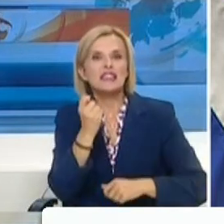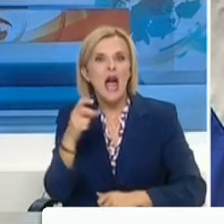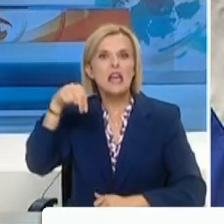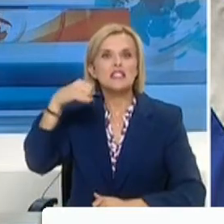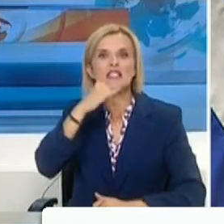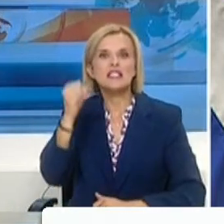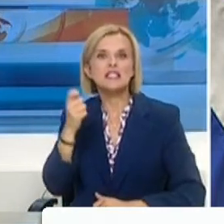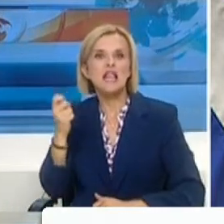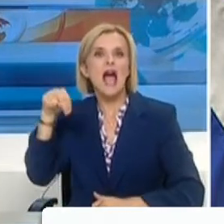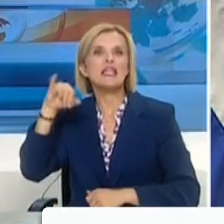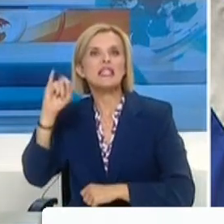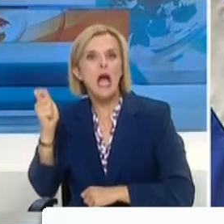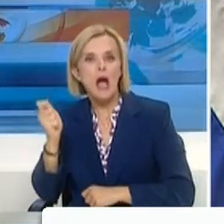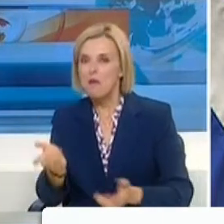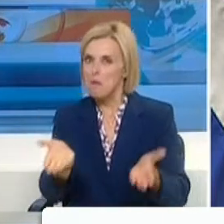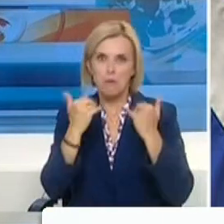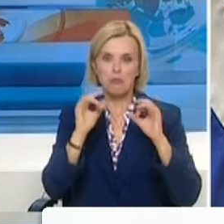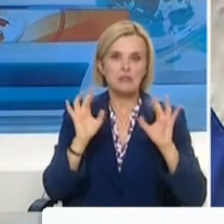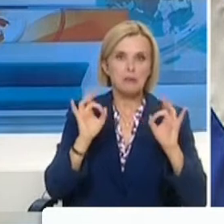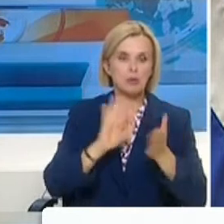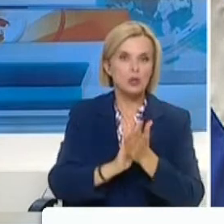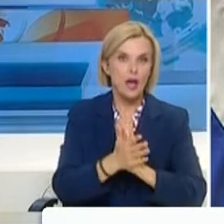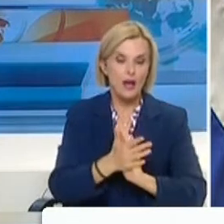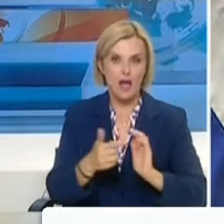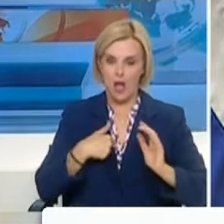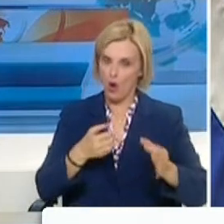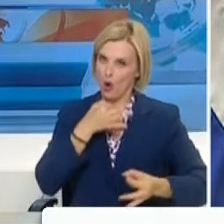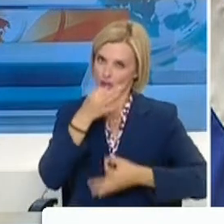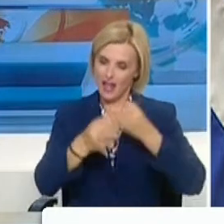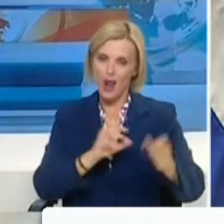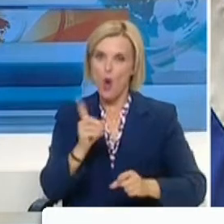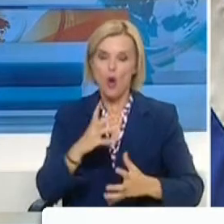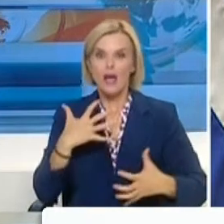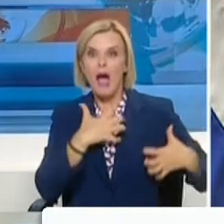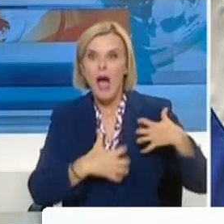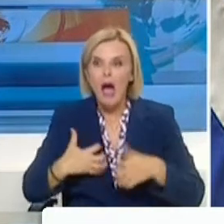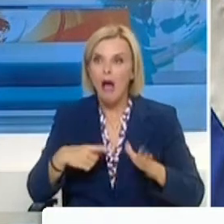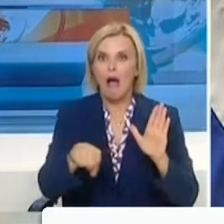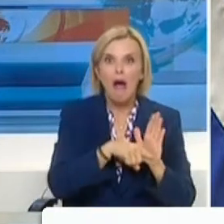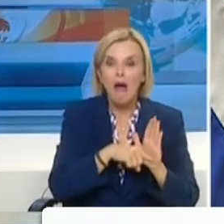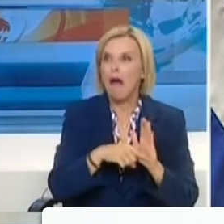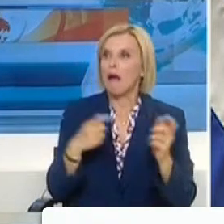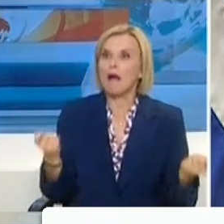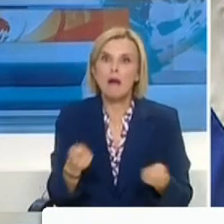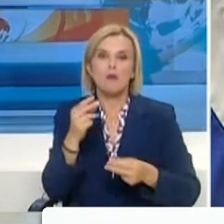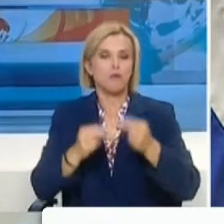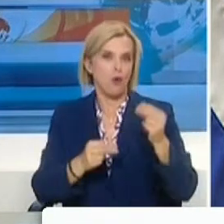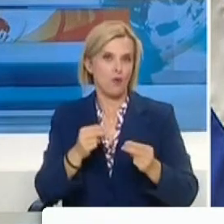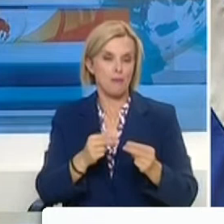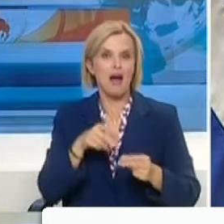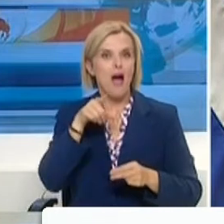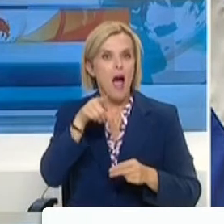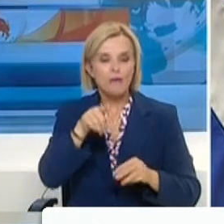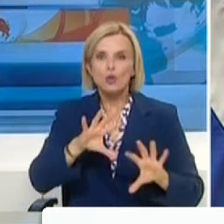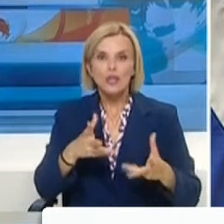χθες από τον Παγκόσμιο Οργανισμό Υγείας. Δεν τα λέω αυτά για να δημιουργήσω απαισιοδοξία. Νομίζω χρησιμεύουν σε όλους μας σαν